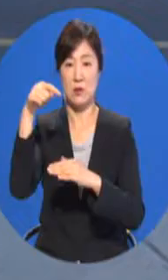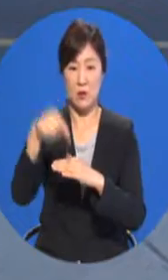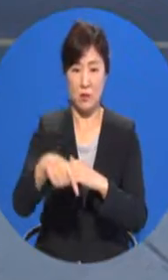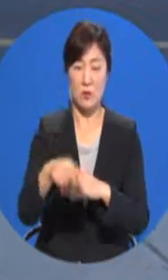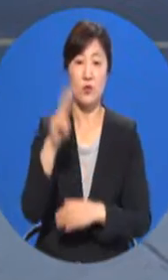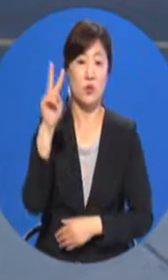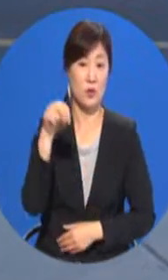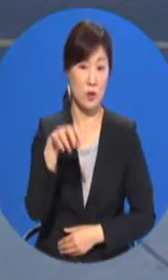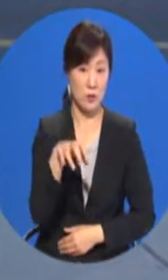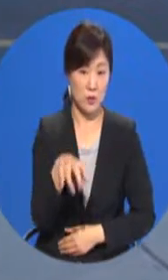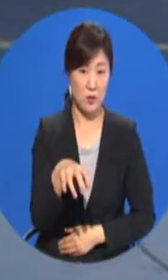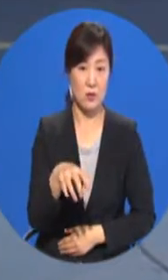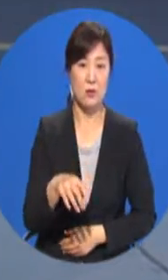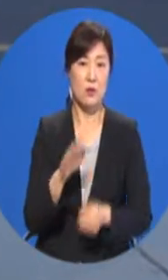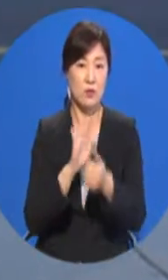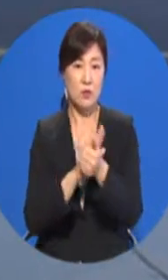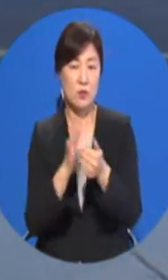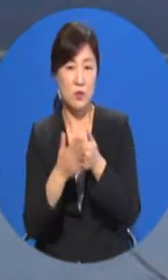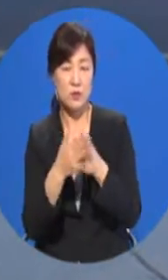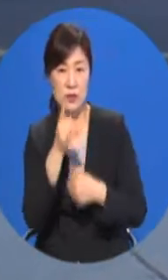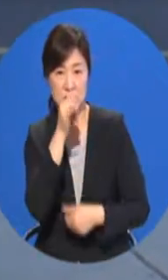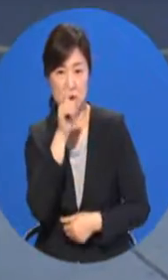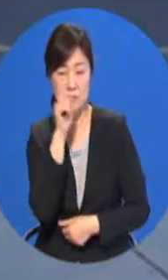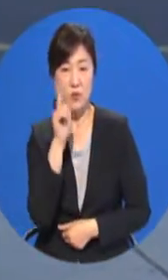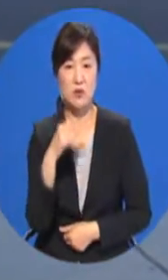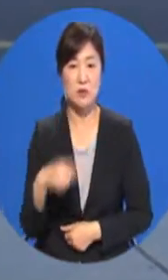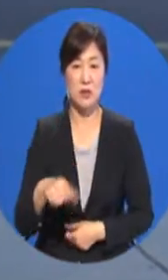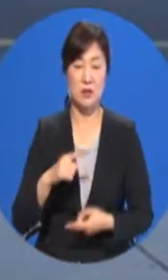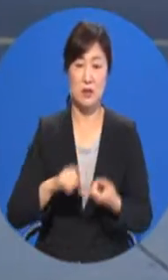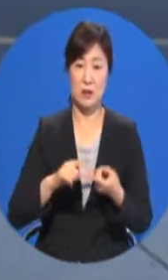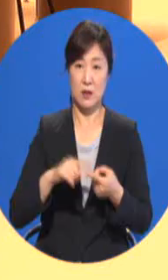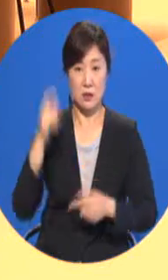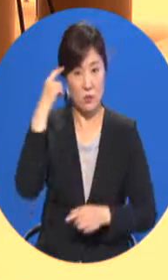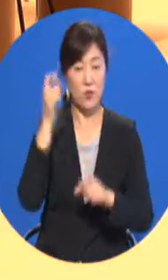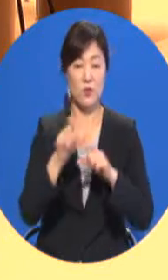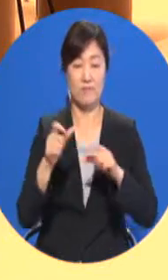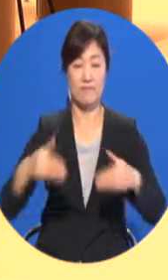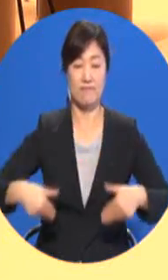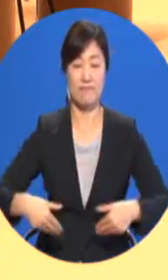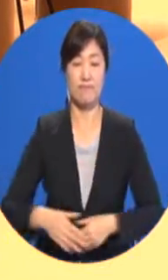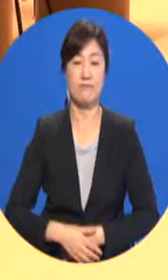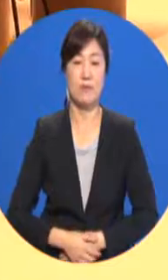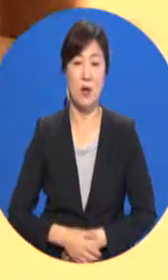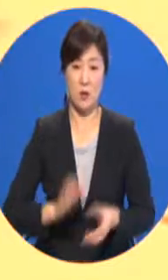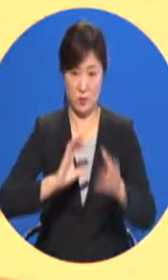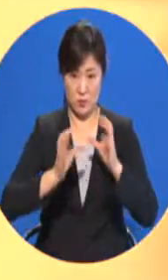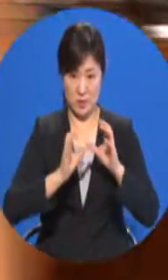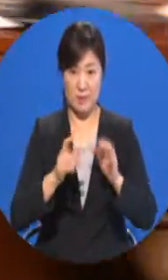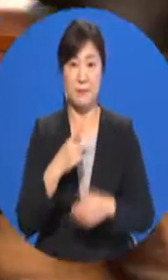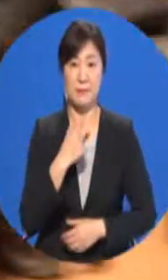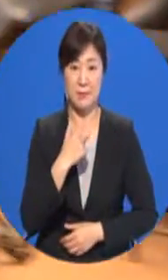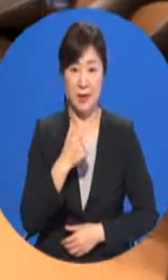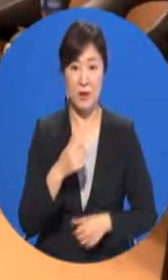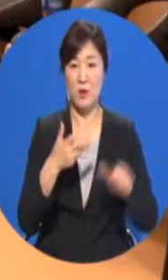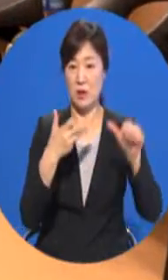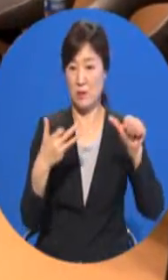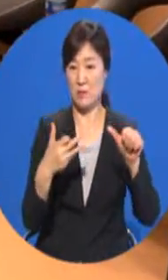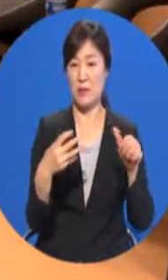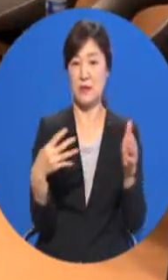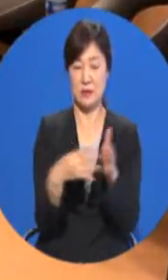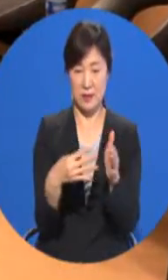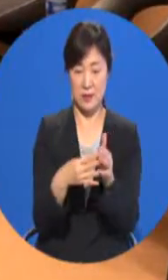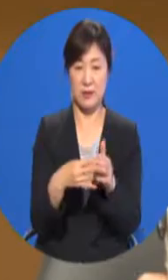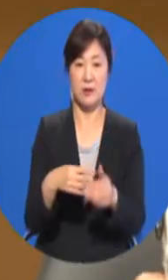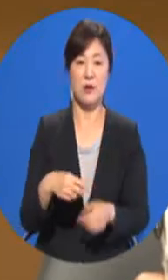유엔에서 광주가 할 수 있는 일이 무엇인지에 대한 고민이 필요한 때입니다. 한편 토론회를 치른 5.18 기념재단은